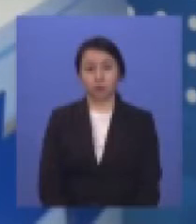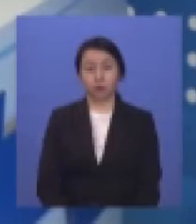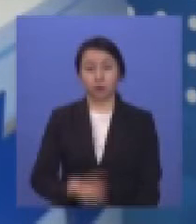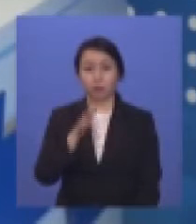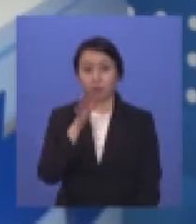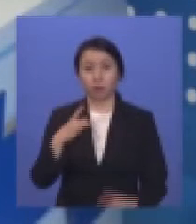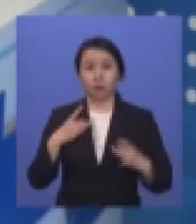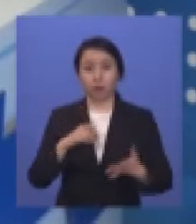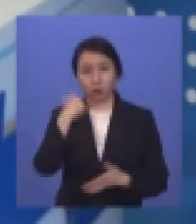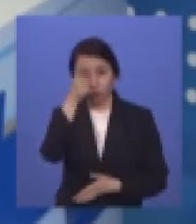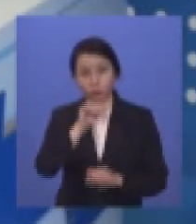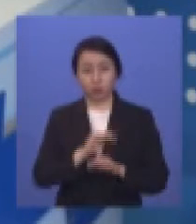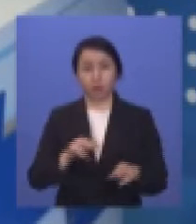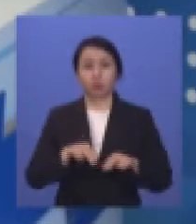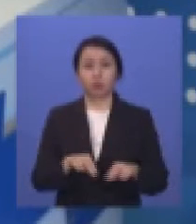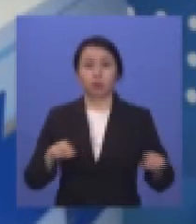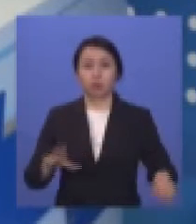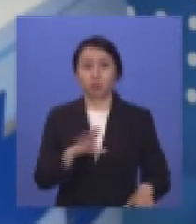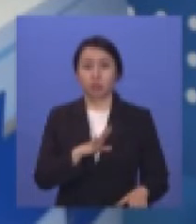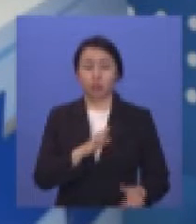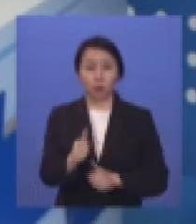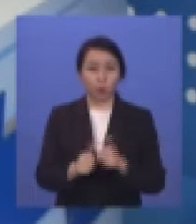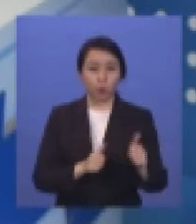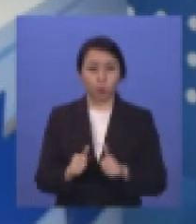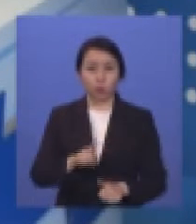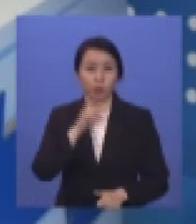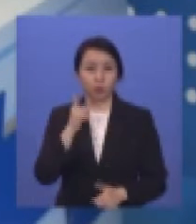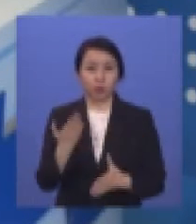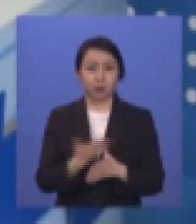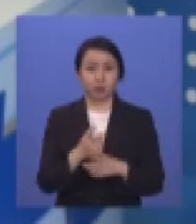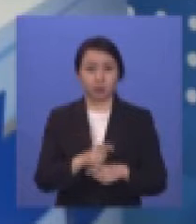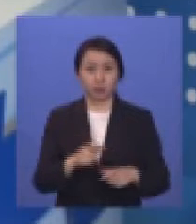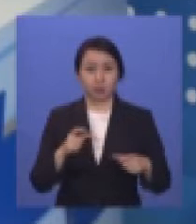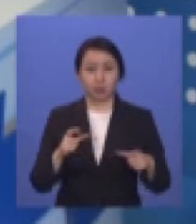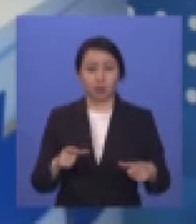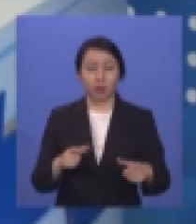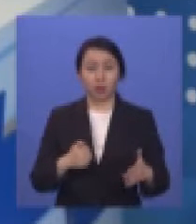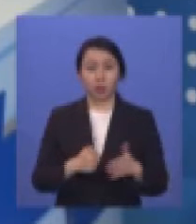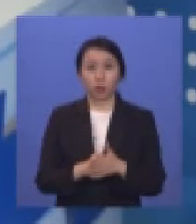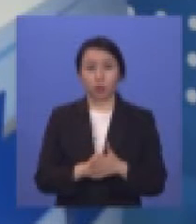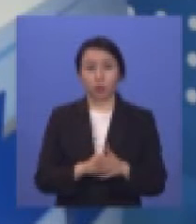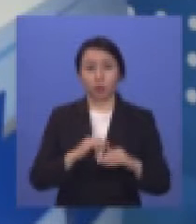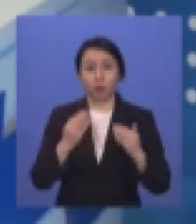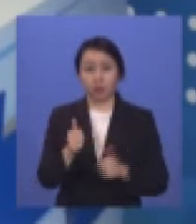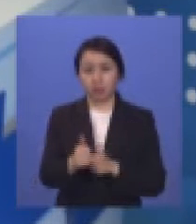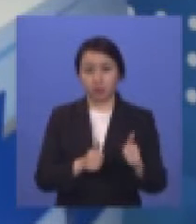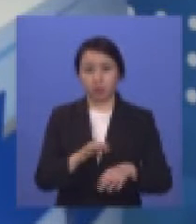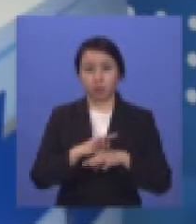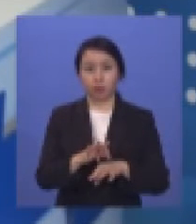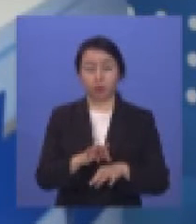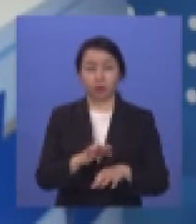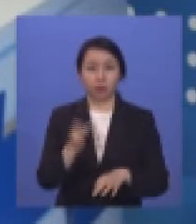В рамках празднования Года детей в Петропавловске состоялся конкурс «Юные спасатели». До пандемии соревнования